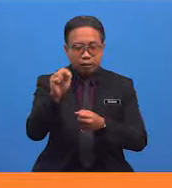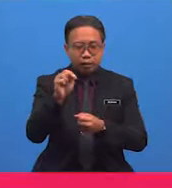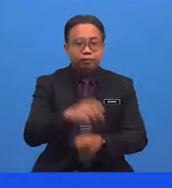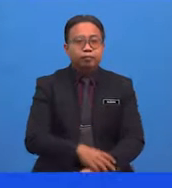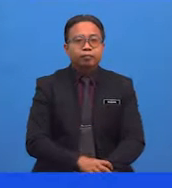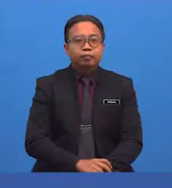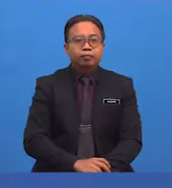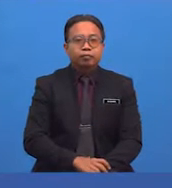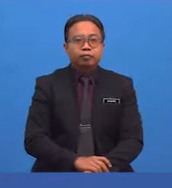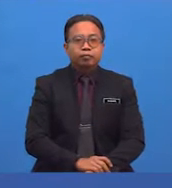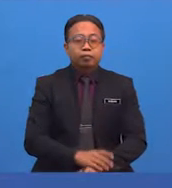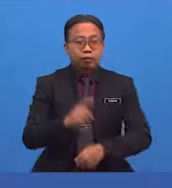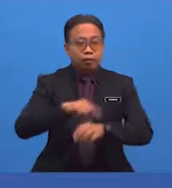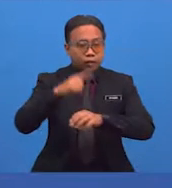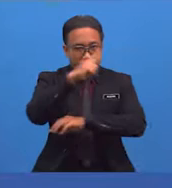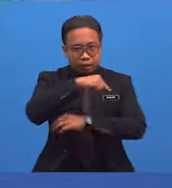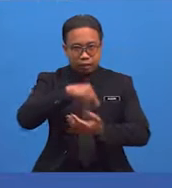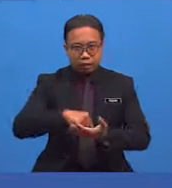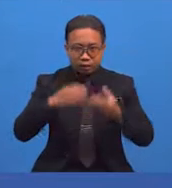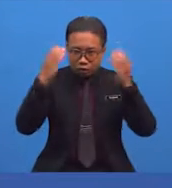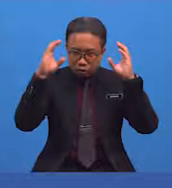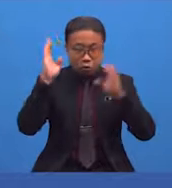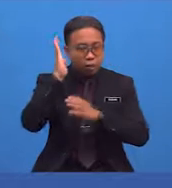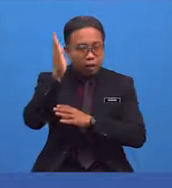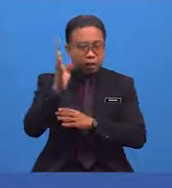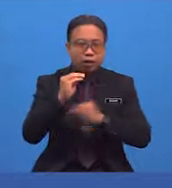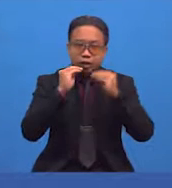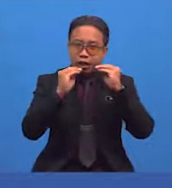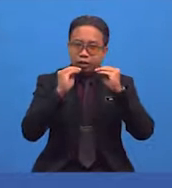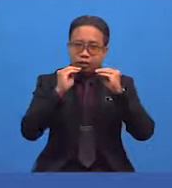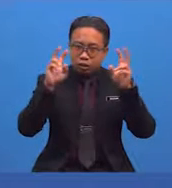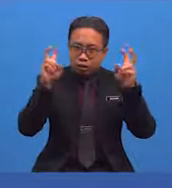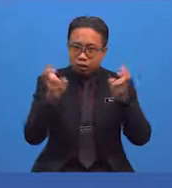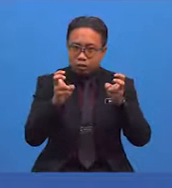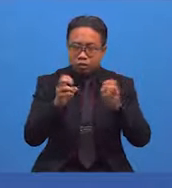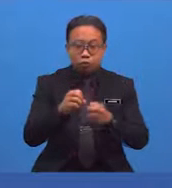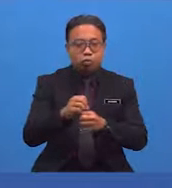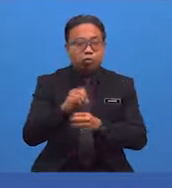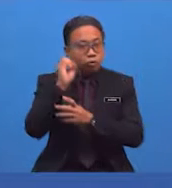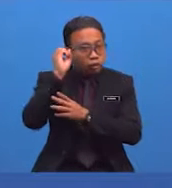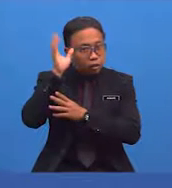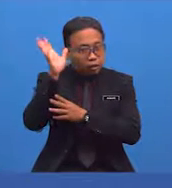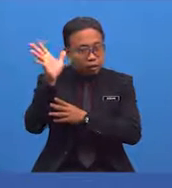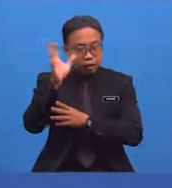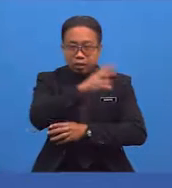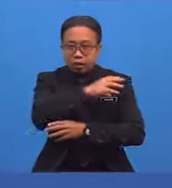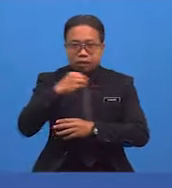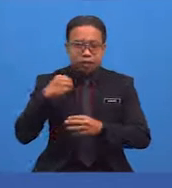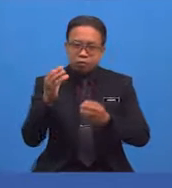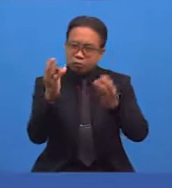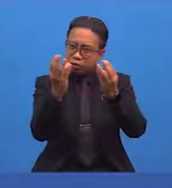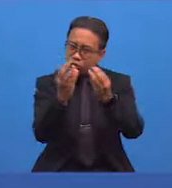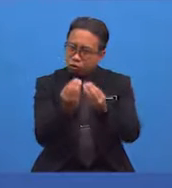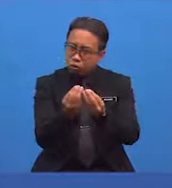nanti. Pada hari ini, cikgu akan mengajar tajuk pengembangan dan pengecutan